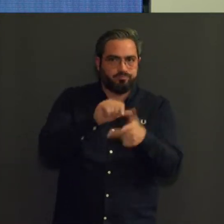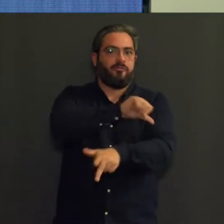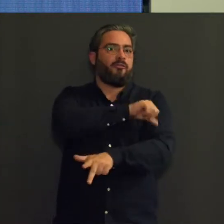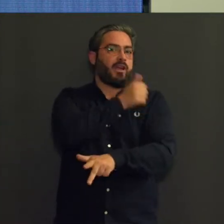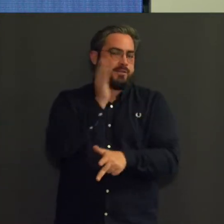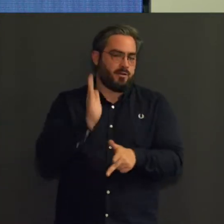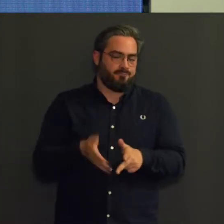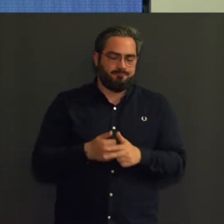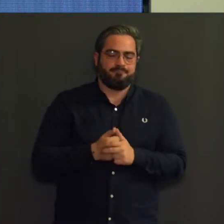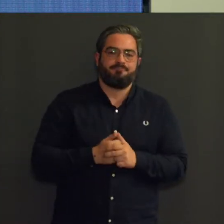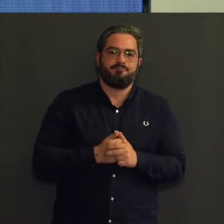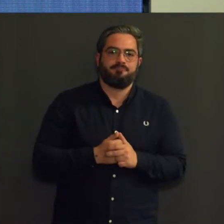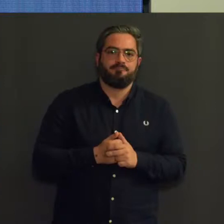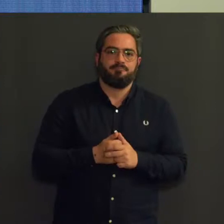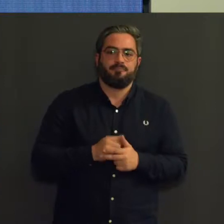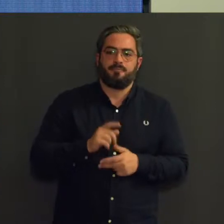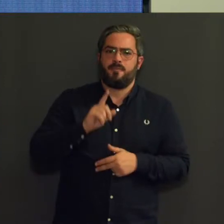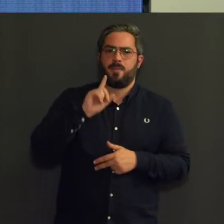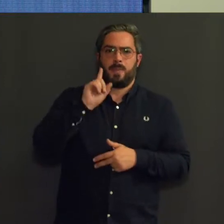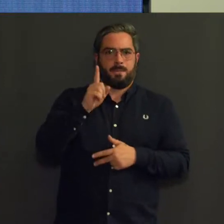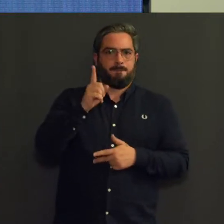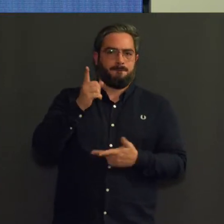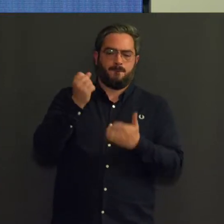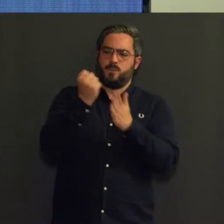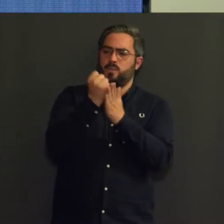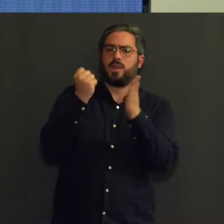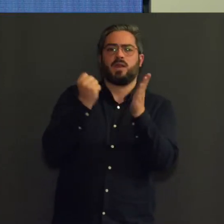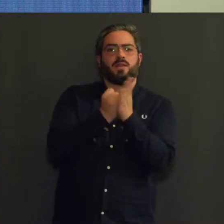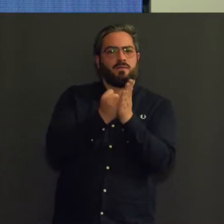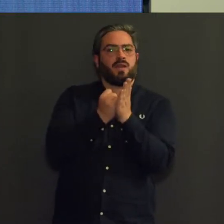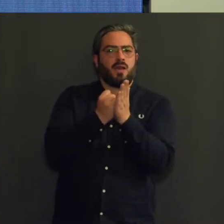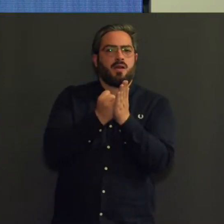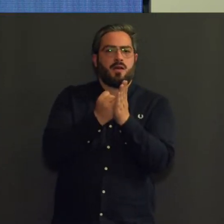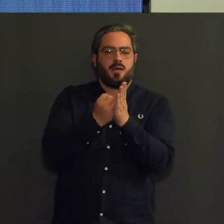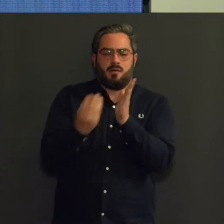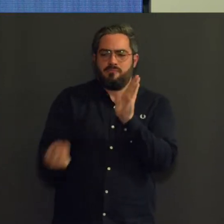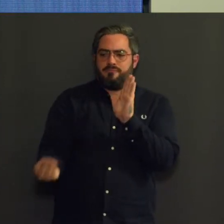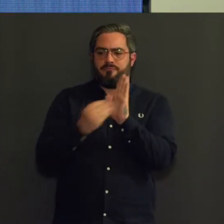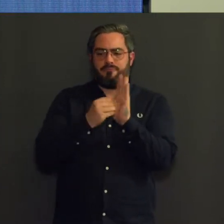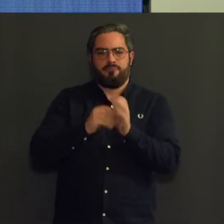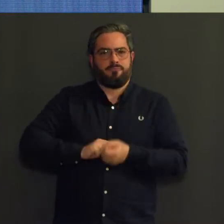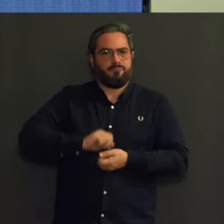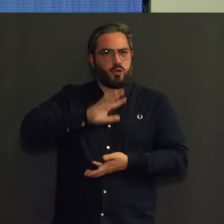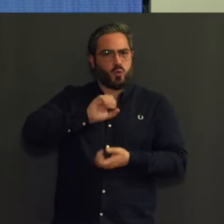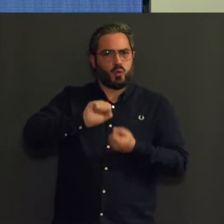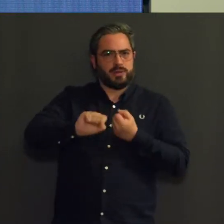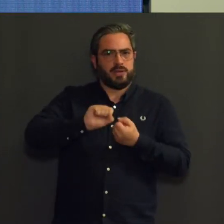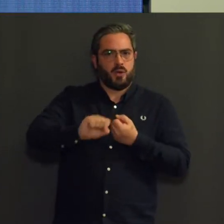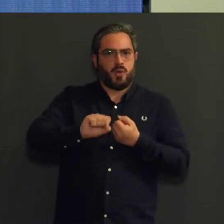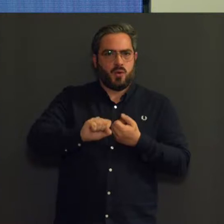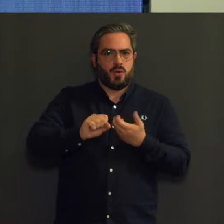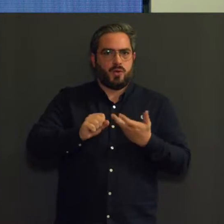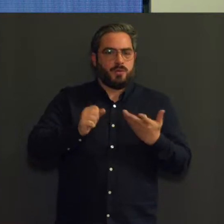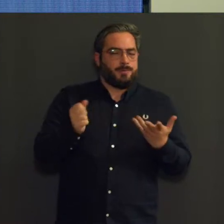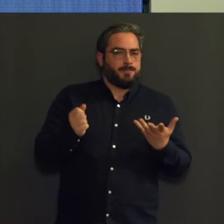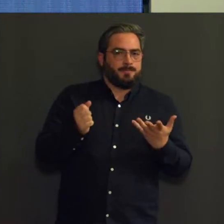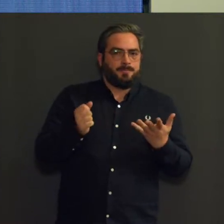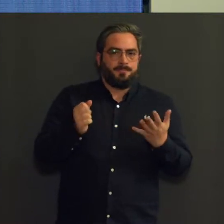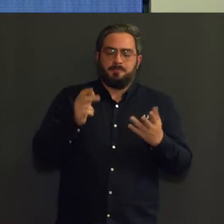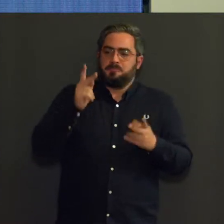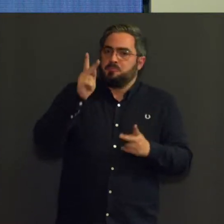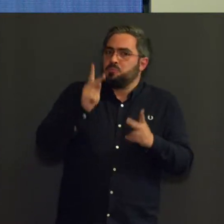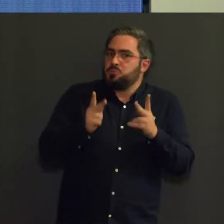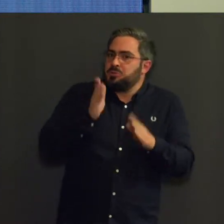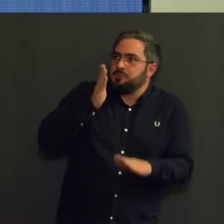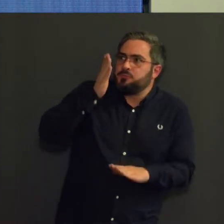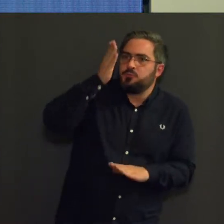contre, l'adjonction à ce certificat de la présence d'anticorps, mieux cernés, mieux délimités, sera peut-être possible